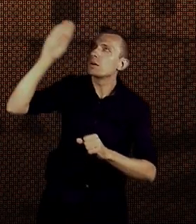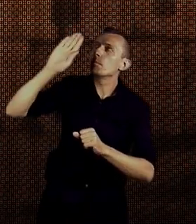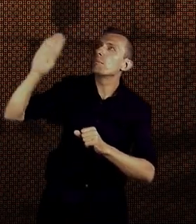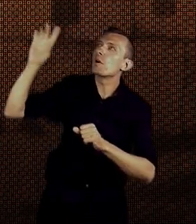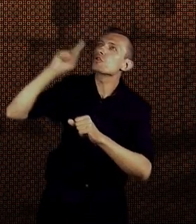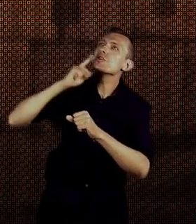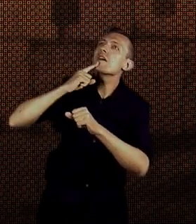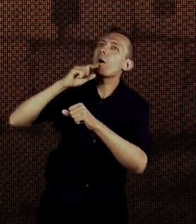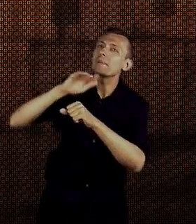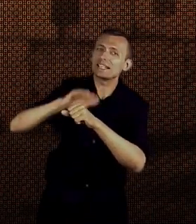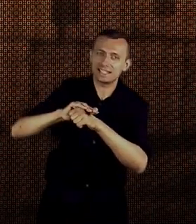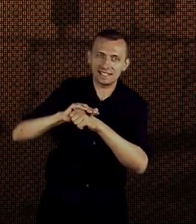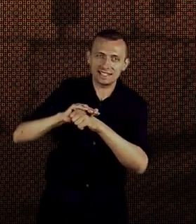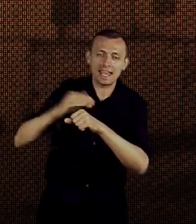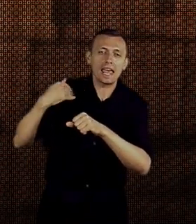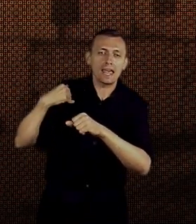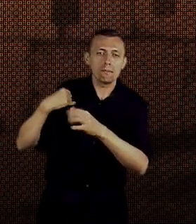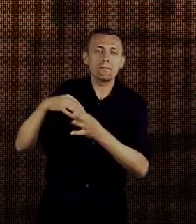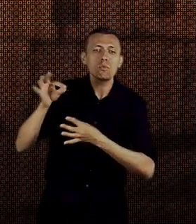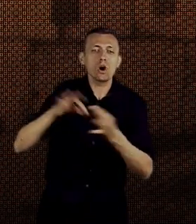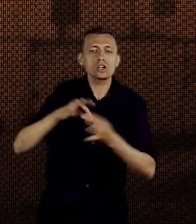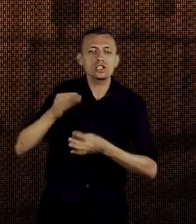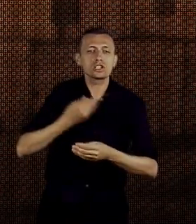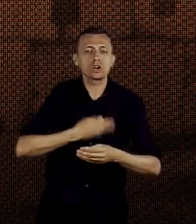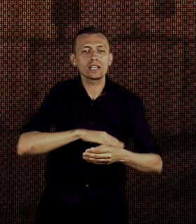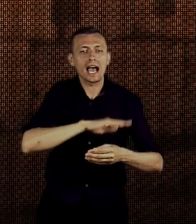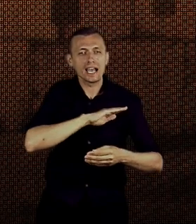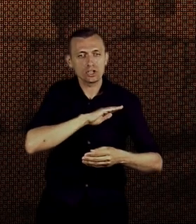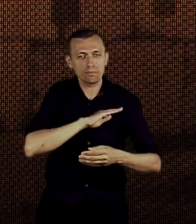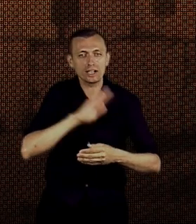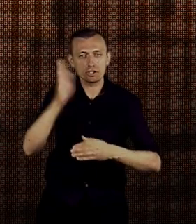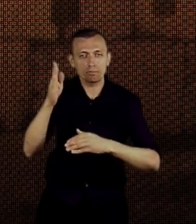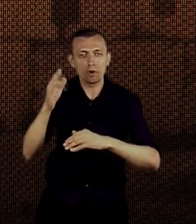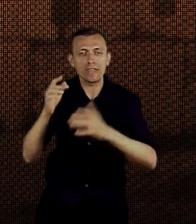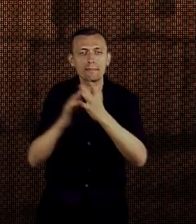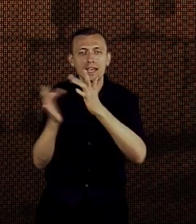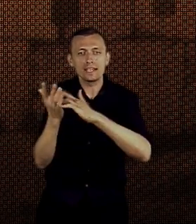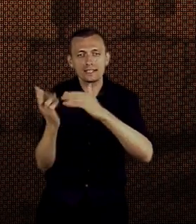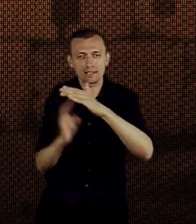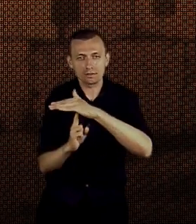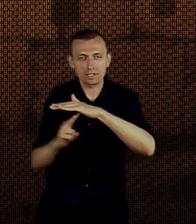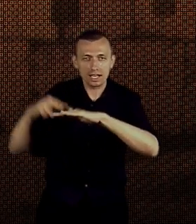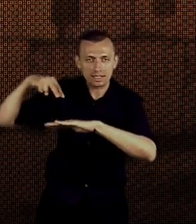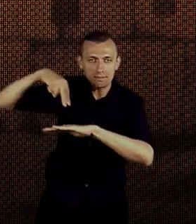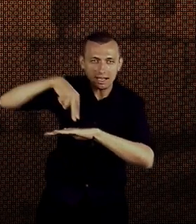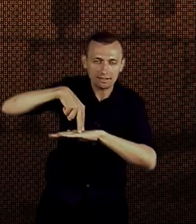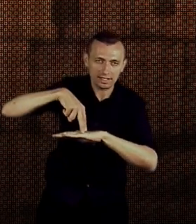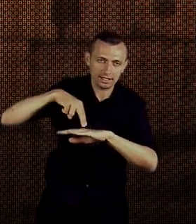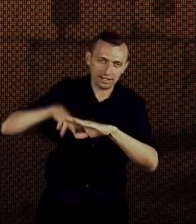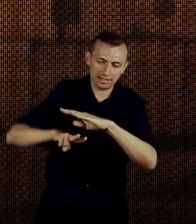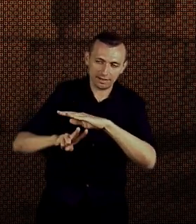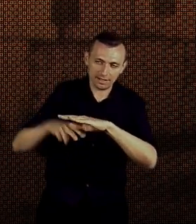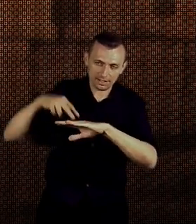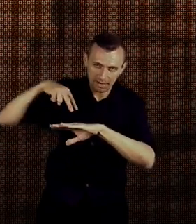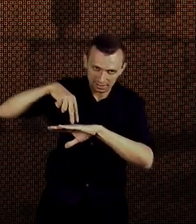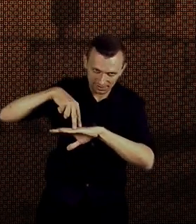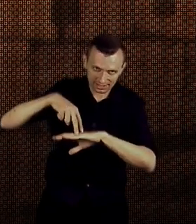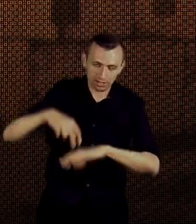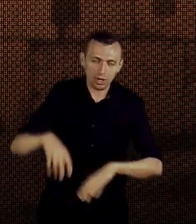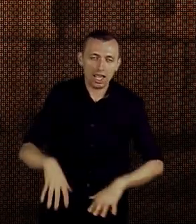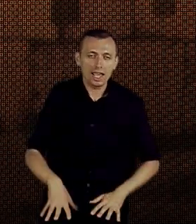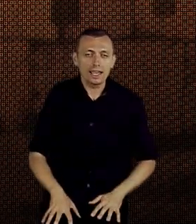jest żywy, ponieważ opiera się na żywych słowach żyjącego Boga.